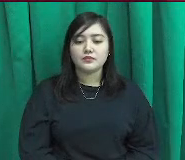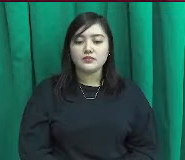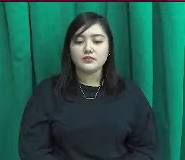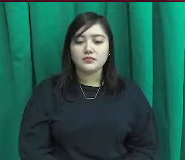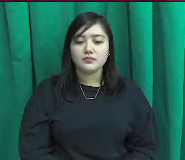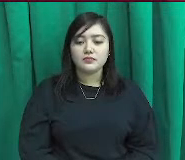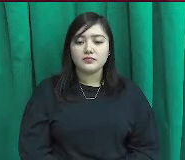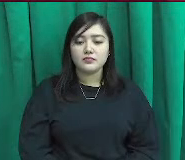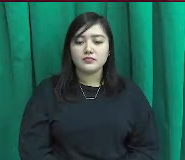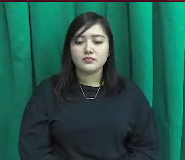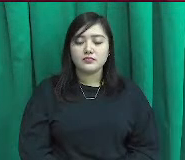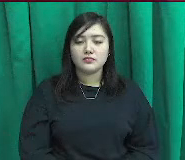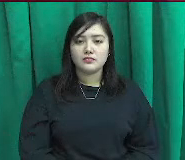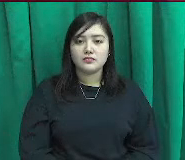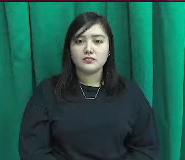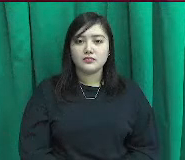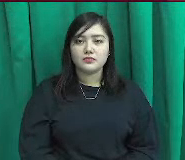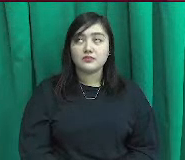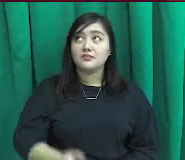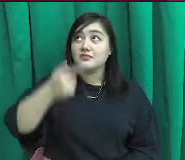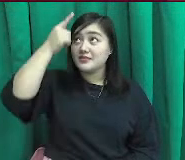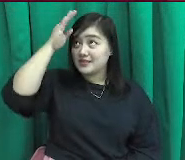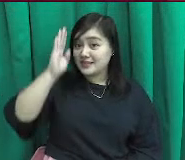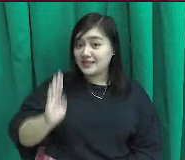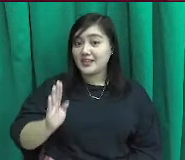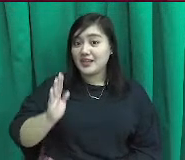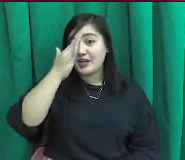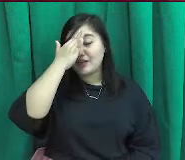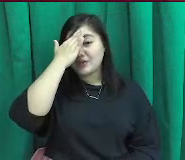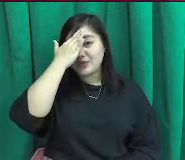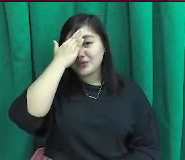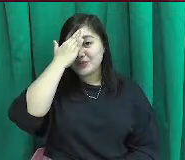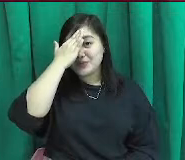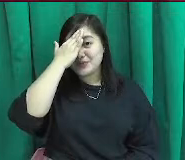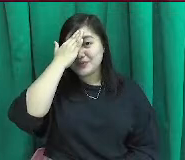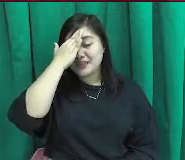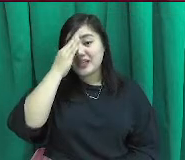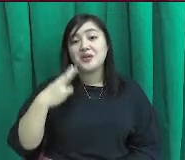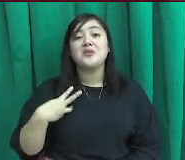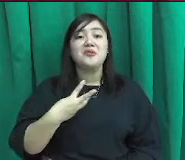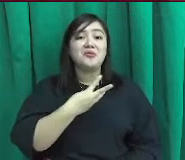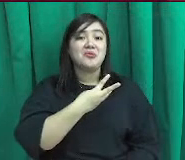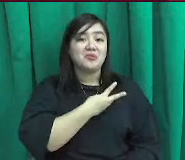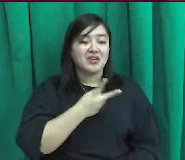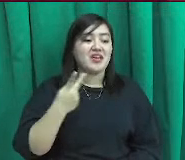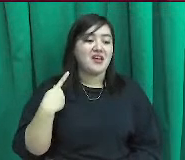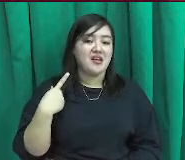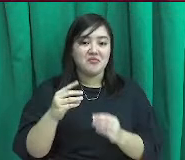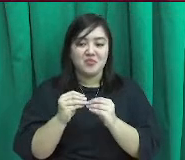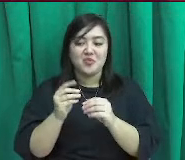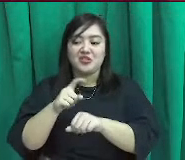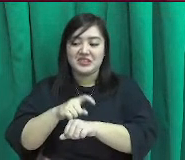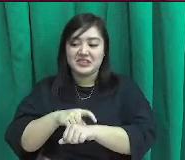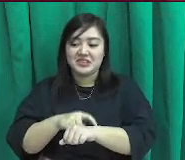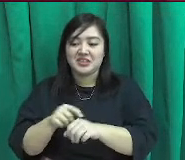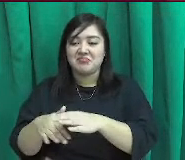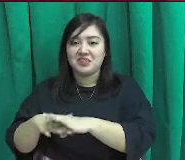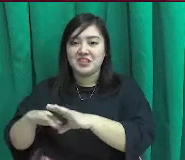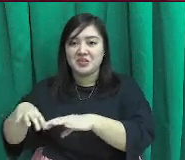Sabi ko nga po sa inyo kanina eh. Alam na Diyos na mas malakas pa tayo mag-google ang oras sa trabaho kaysa makipag-uusap sa kanya eh. Yes, sir.